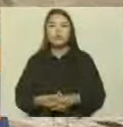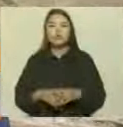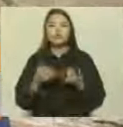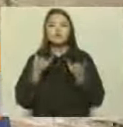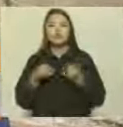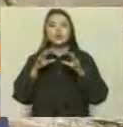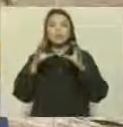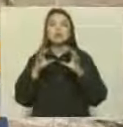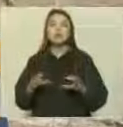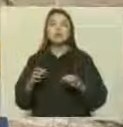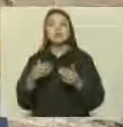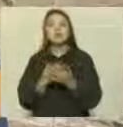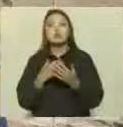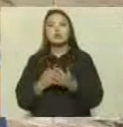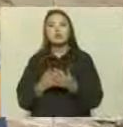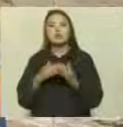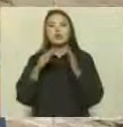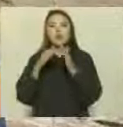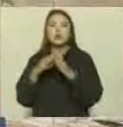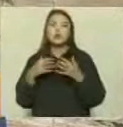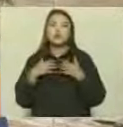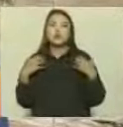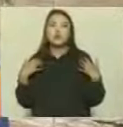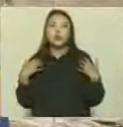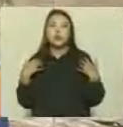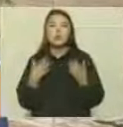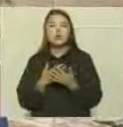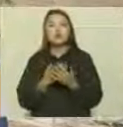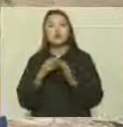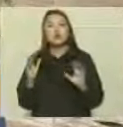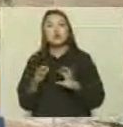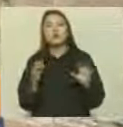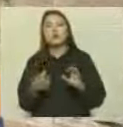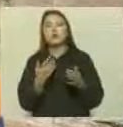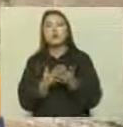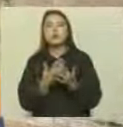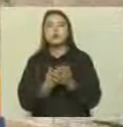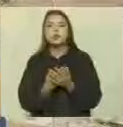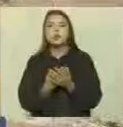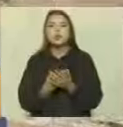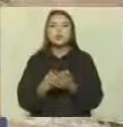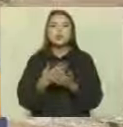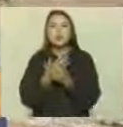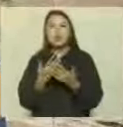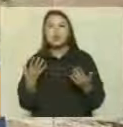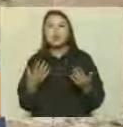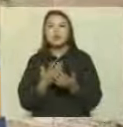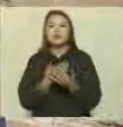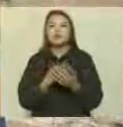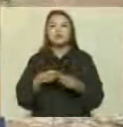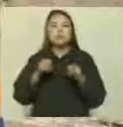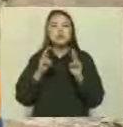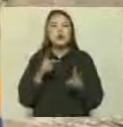байланысты, үй жануарларын асырап бағу, мал басы санына байланысты, арнайы шектеудің болмауына